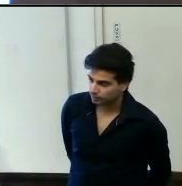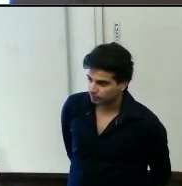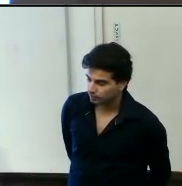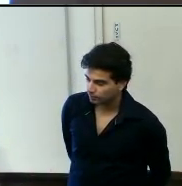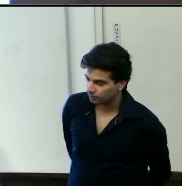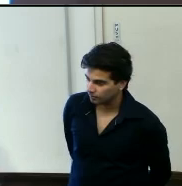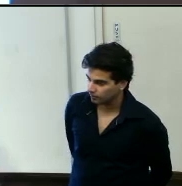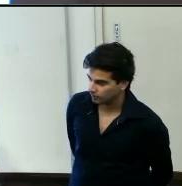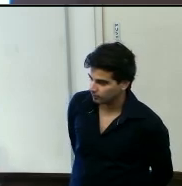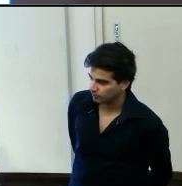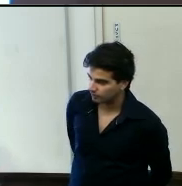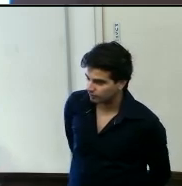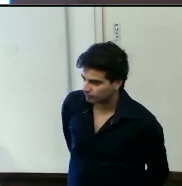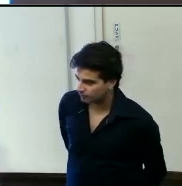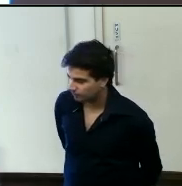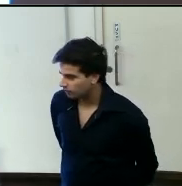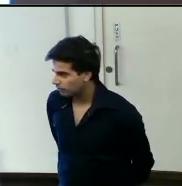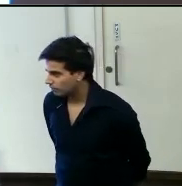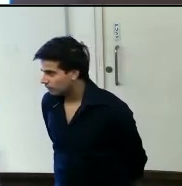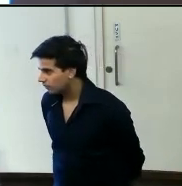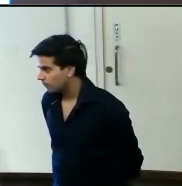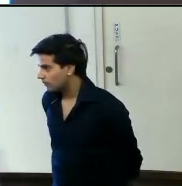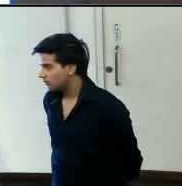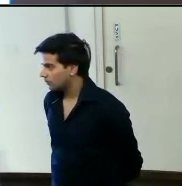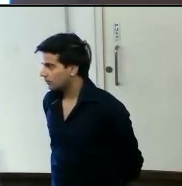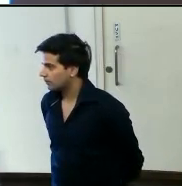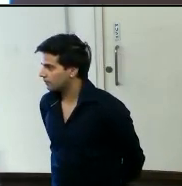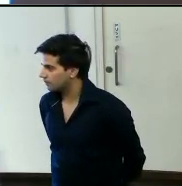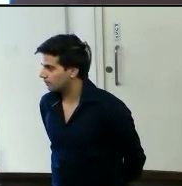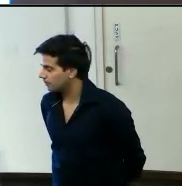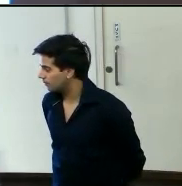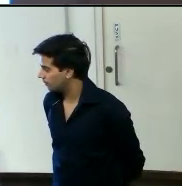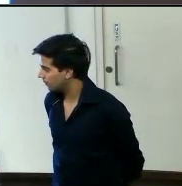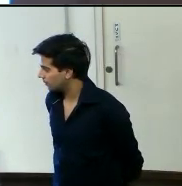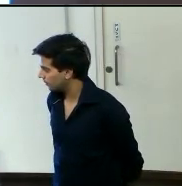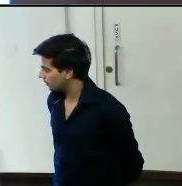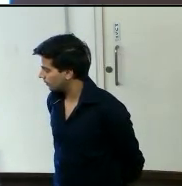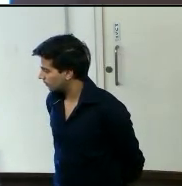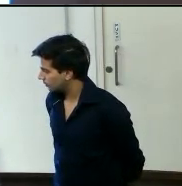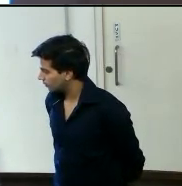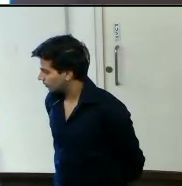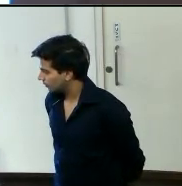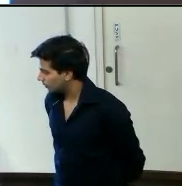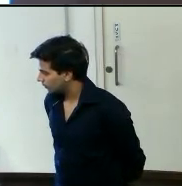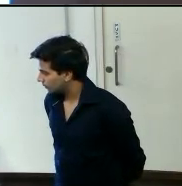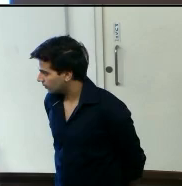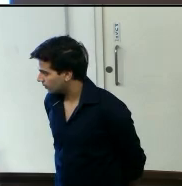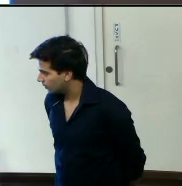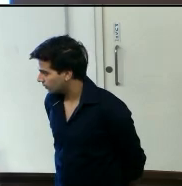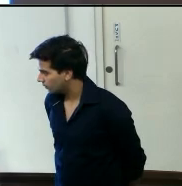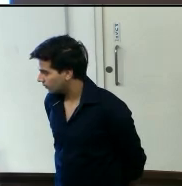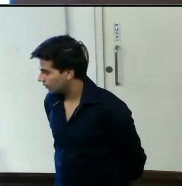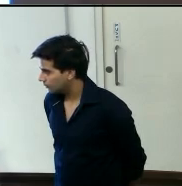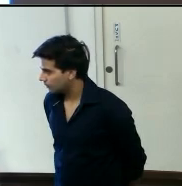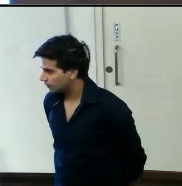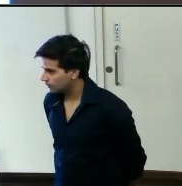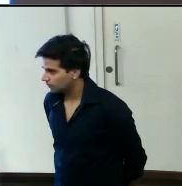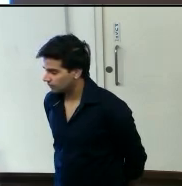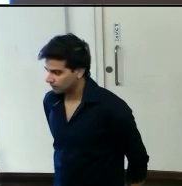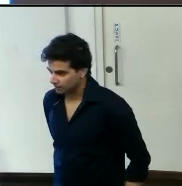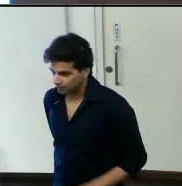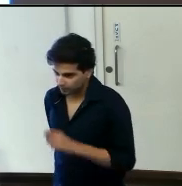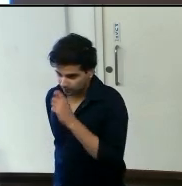ಅದನ್ನು. ಯಾಕೆಂದರೆ ಬೇರೆ ಬೇರೆ ತೋರಿಸಿದ್ರೆ ಬೇರೆ ಬೇರೆ ಥರವರೆಗೆ ಇಷ್ಟಪಡ್ತಾರೆ. ಸೊ ಹಂಗಾಗಿ ಅದನ್ನು ಗೆಸ್ ಮಾಡ್ಕೊಂಡು ಅವ್ರಿಗೋಸ್ಕರ ಮಾಡುವಂಥದ್ದು ನನ್ನ